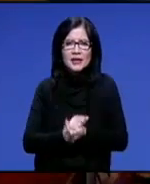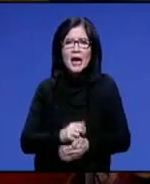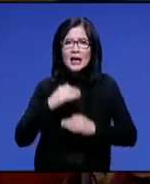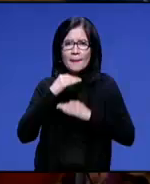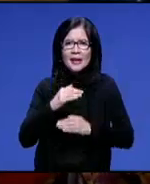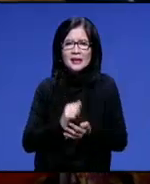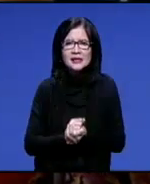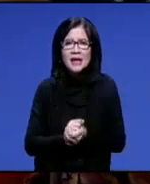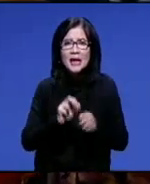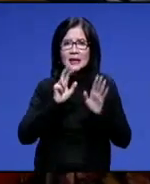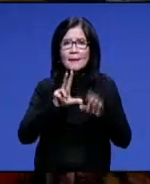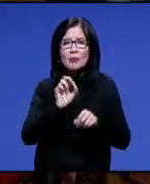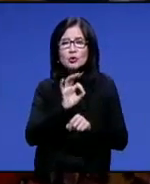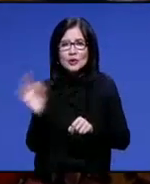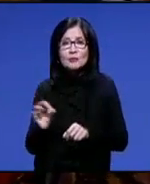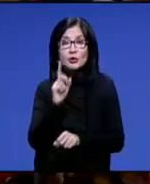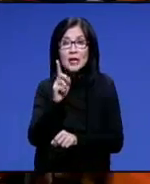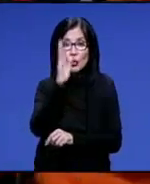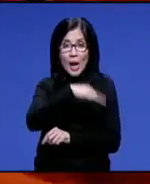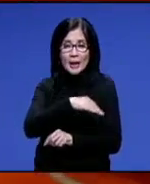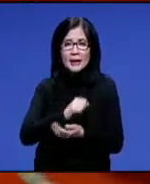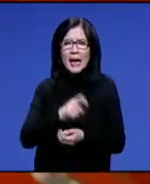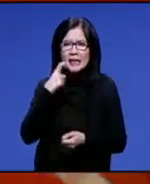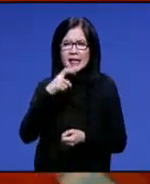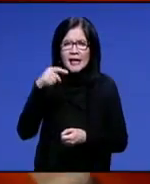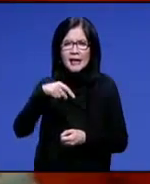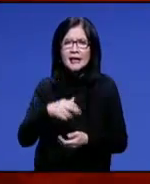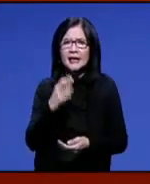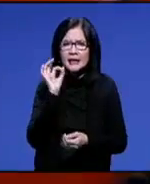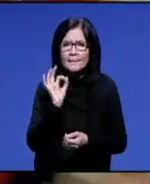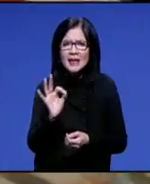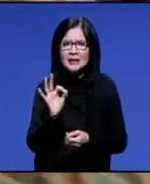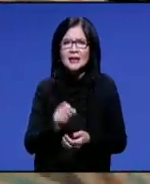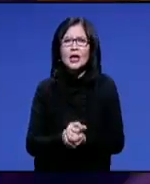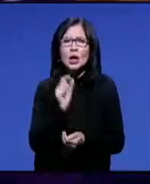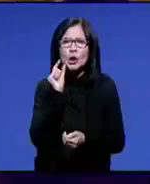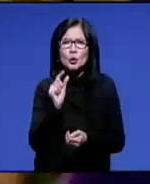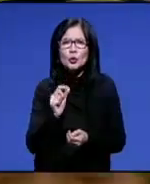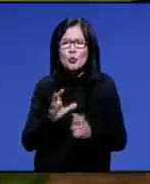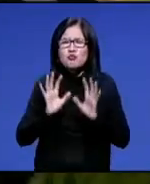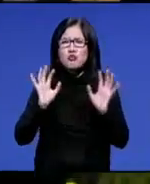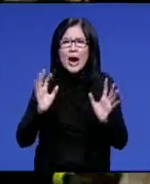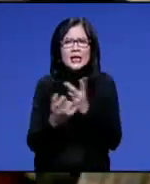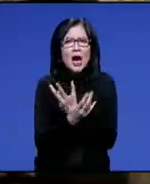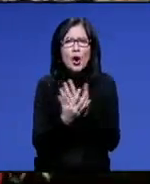penumpang 80.000 per hari. Langkah ini dinilai tepat untuk mengantisipasi membludaknya penumpang.